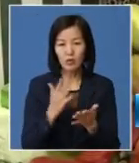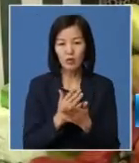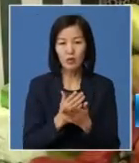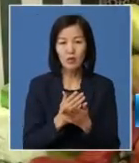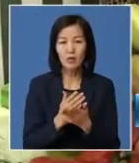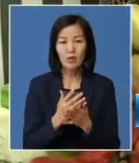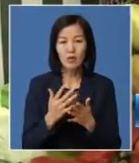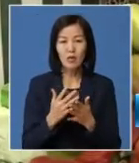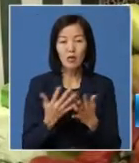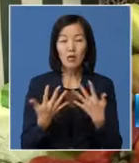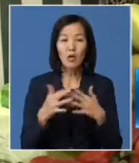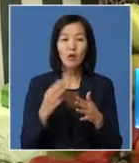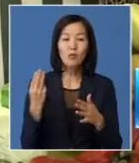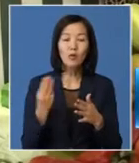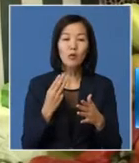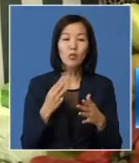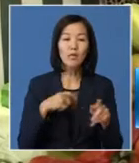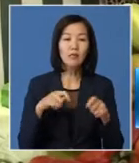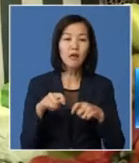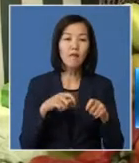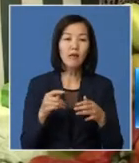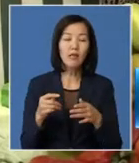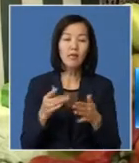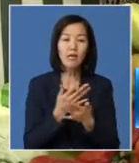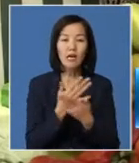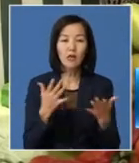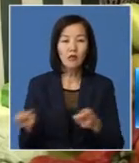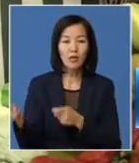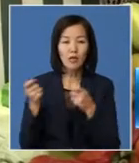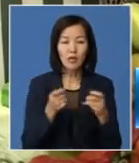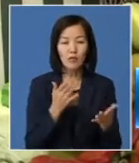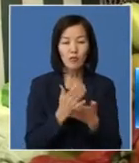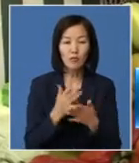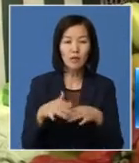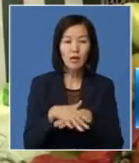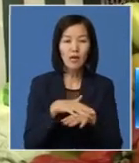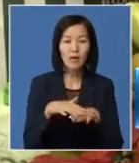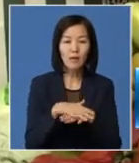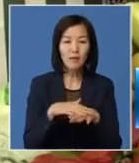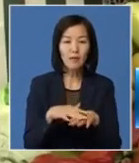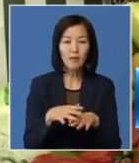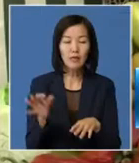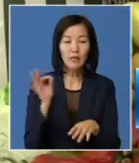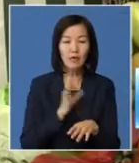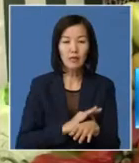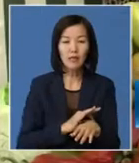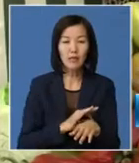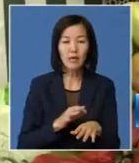Шаруашылығымыздың тауарларын бәріне келіп отырмыз. Жәрменкенің осы пайдасы базар